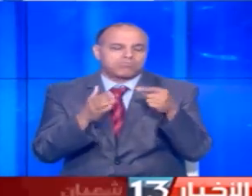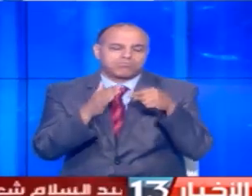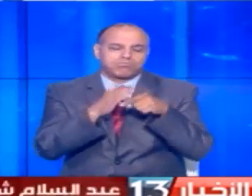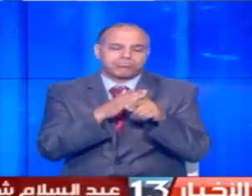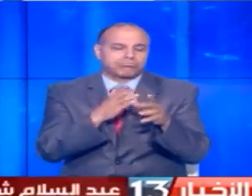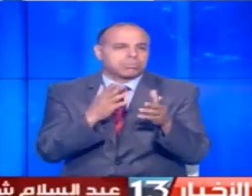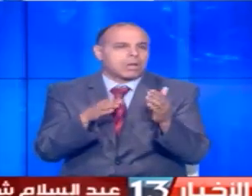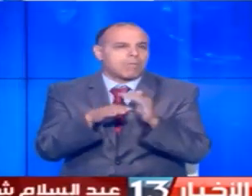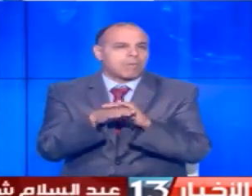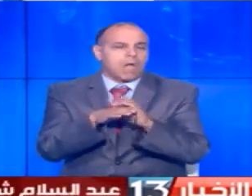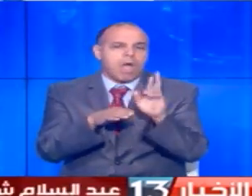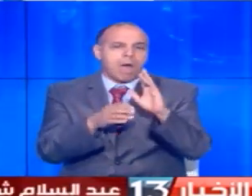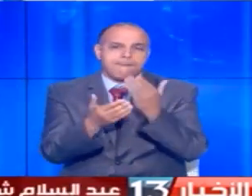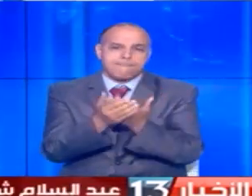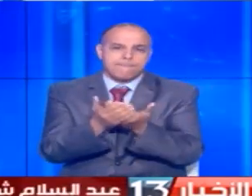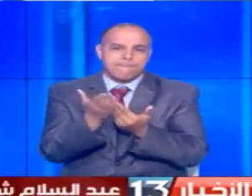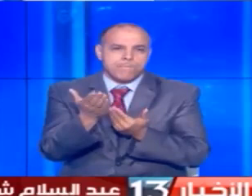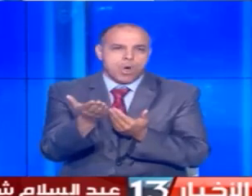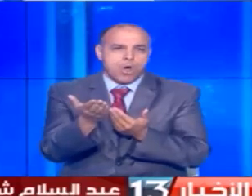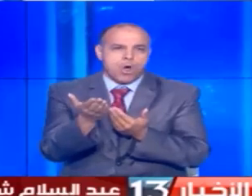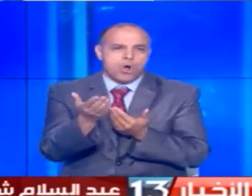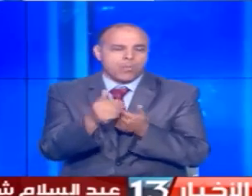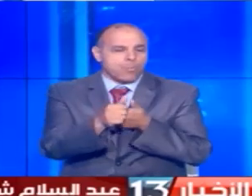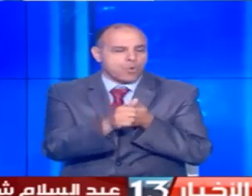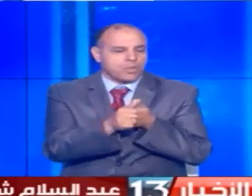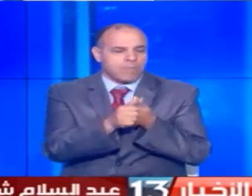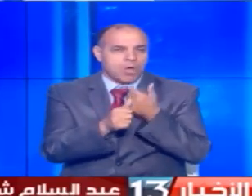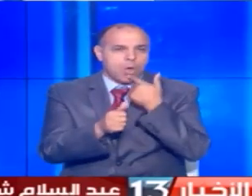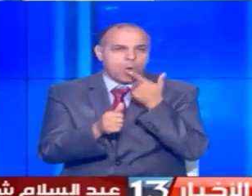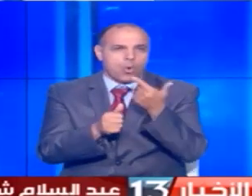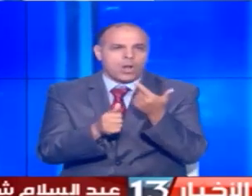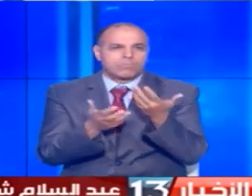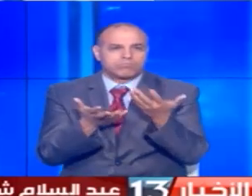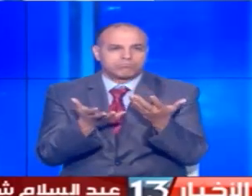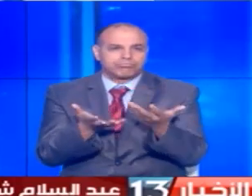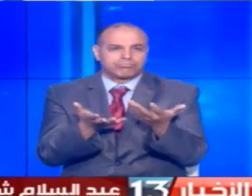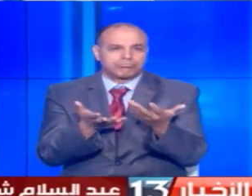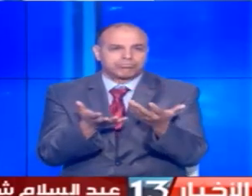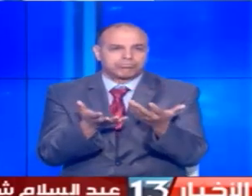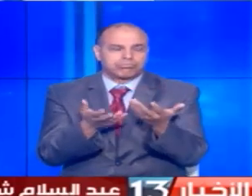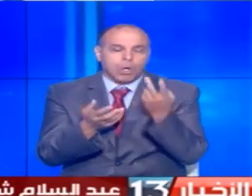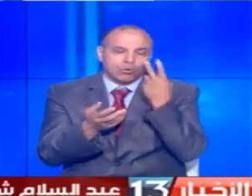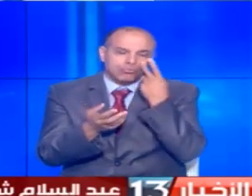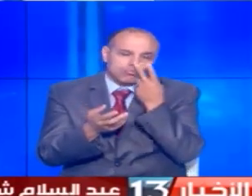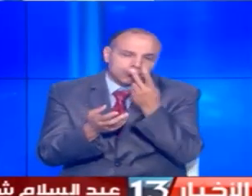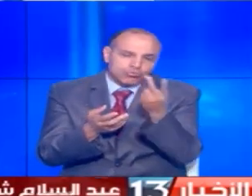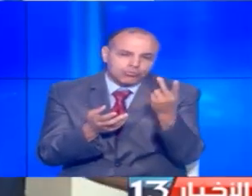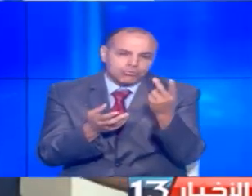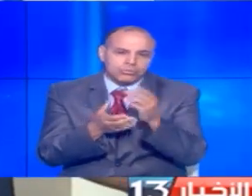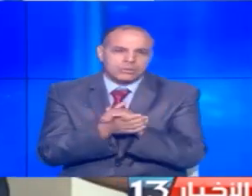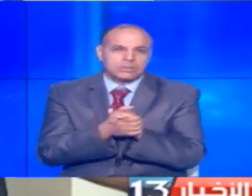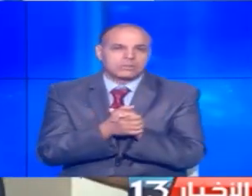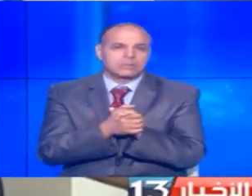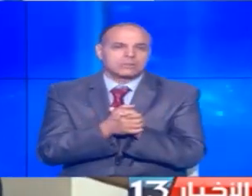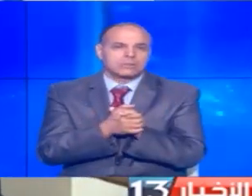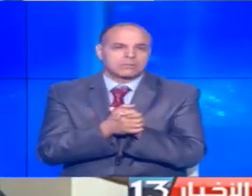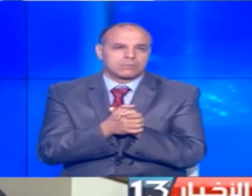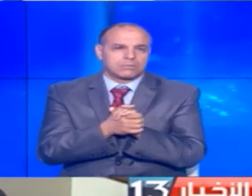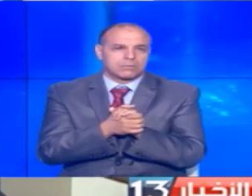فيما يتعلق بالتقارير التي هي موضوع المتابعه عن قرب اللي حدثوا عنها، هي ملاحظات اكثر من 600